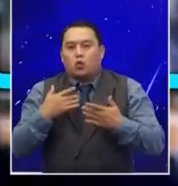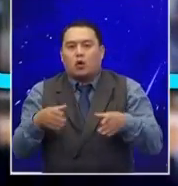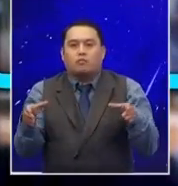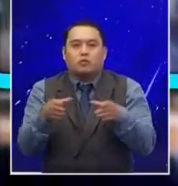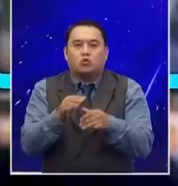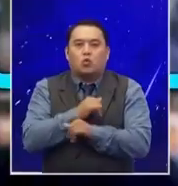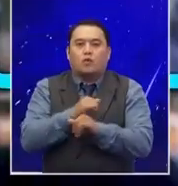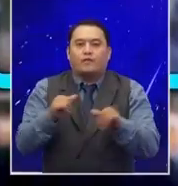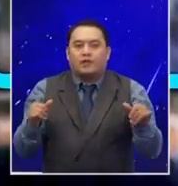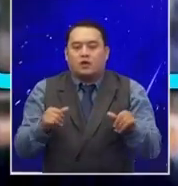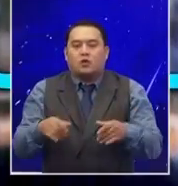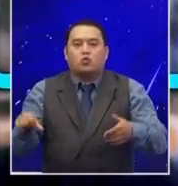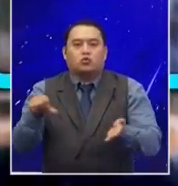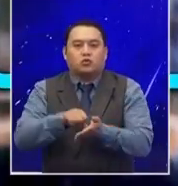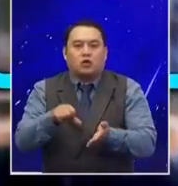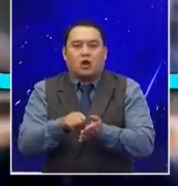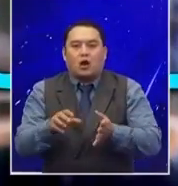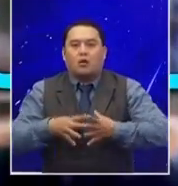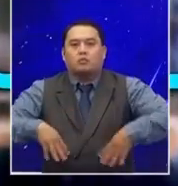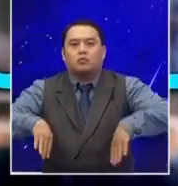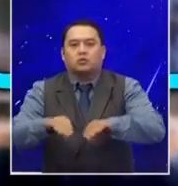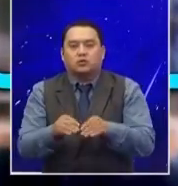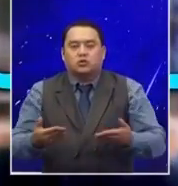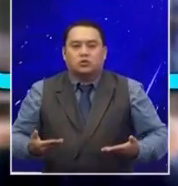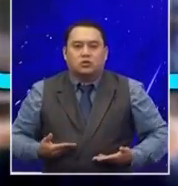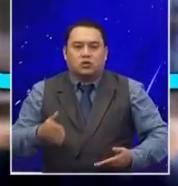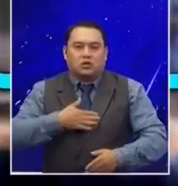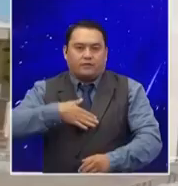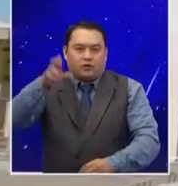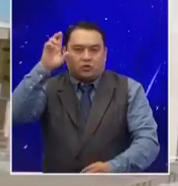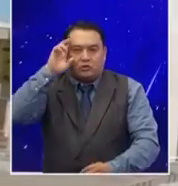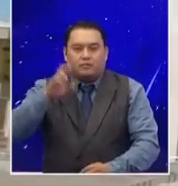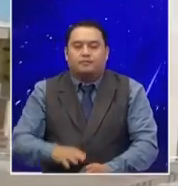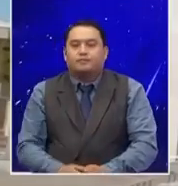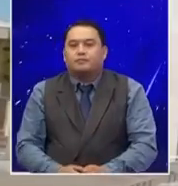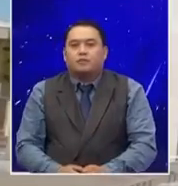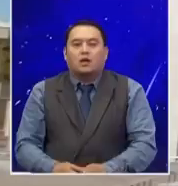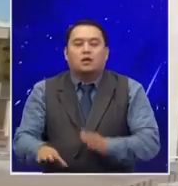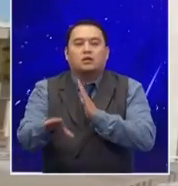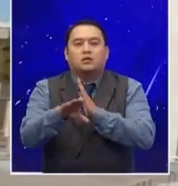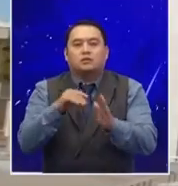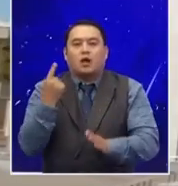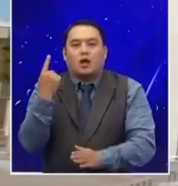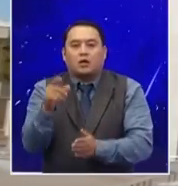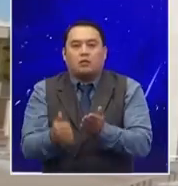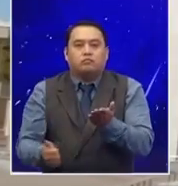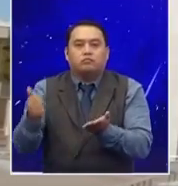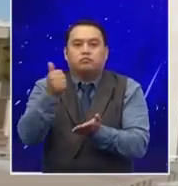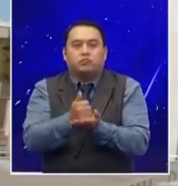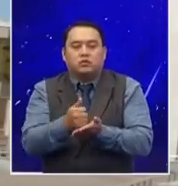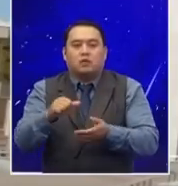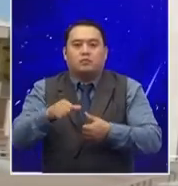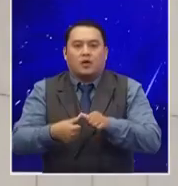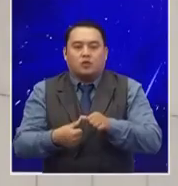многопартийности и расширению гражданского участия в общественно-политической жизни нашей страны. Теперь избрание одного председателя и двух секретарей